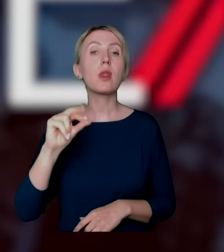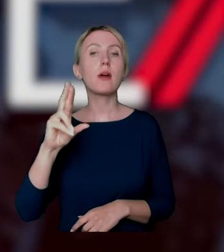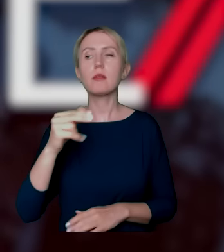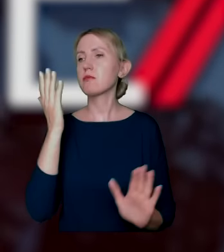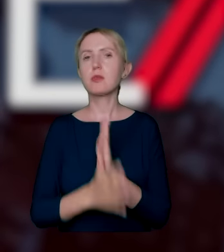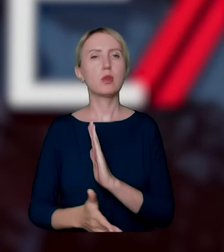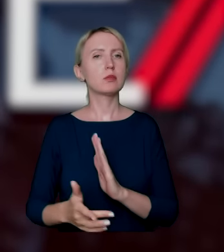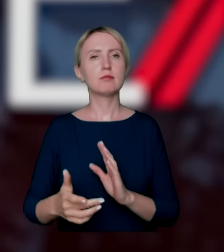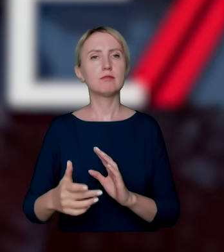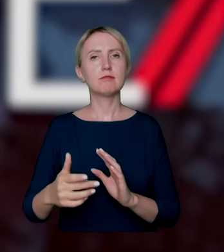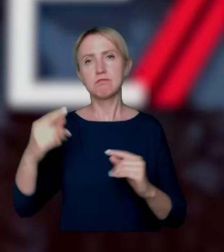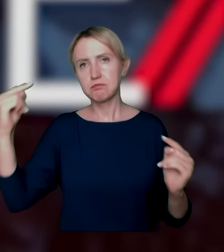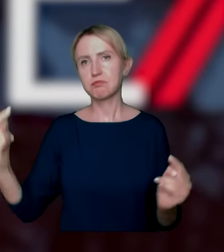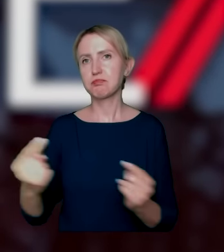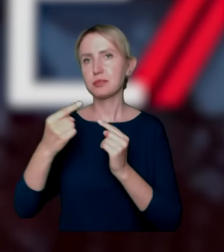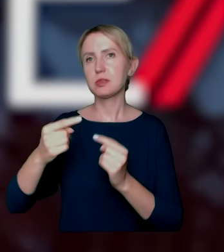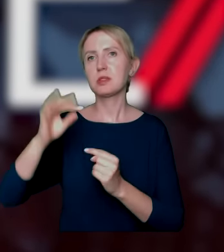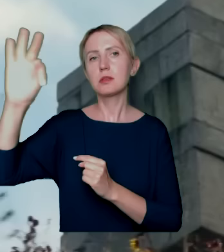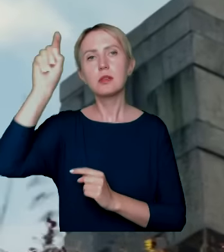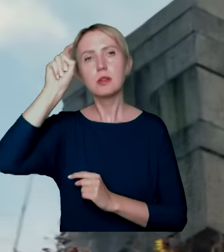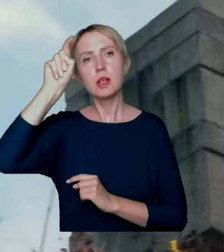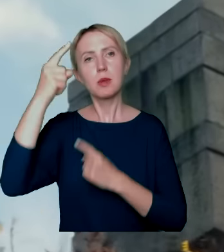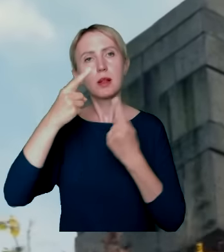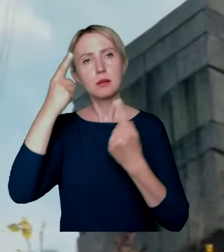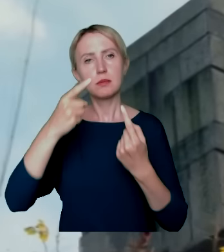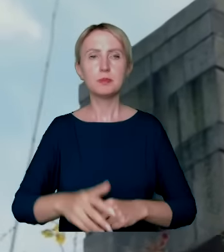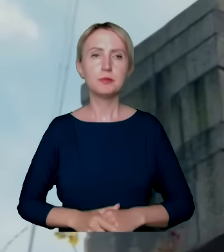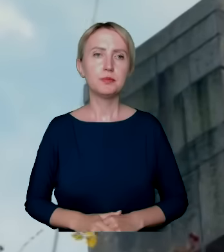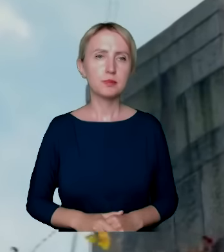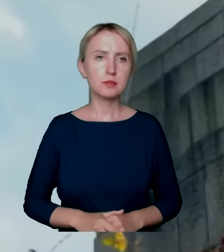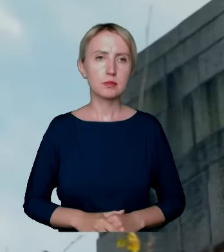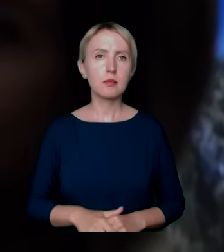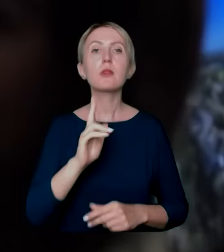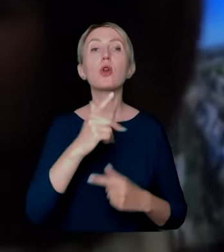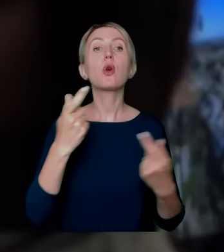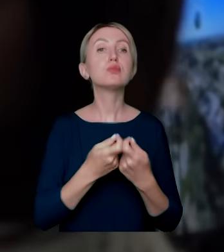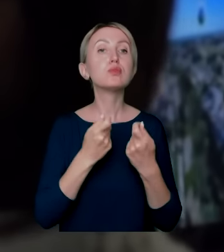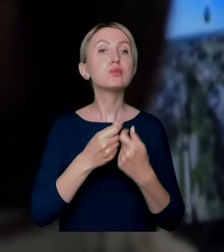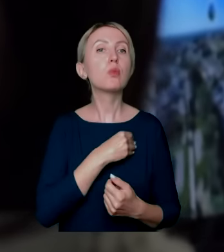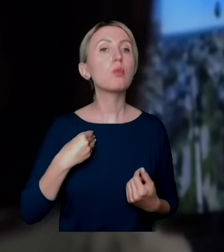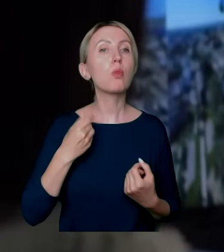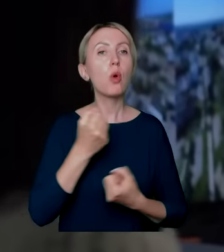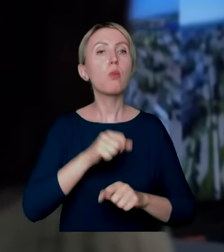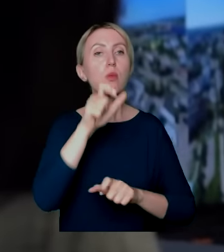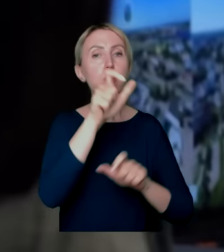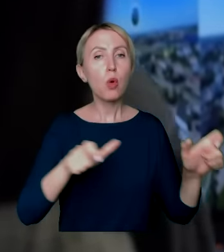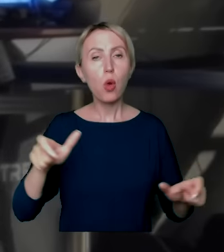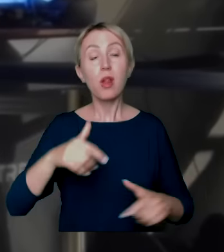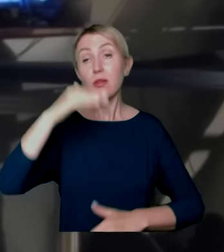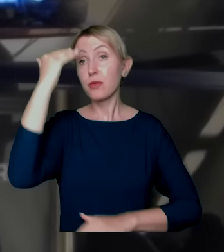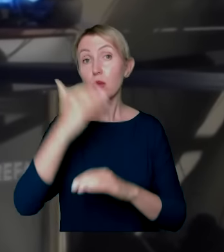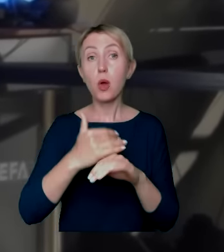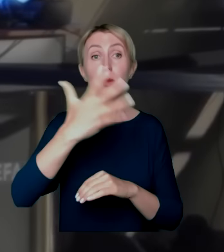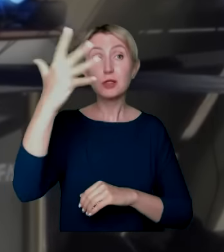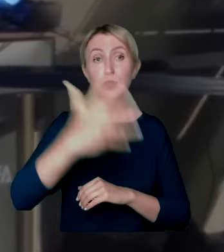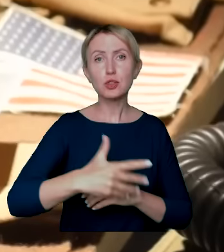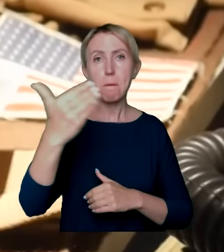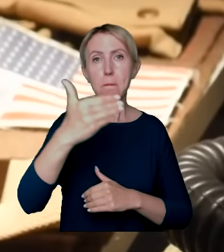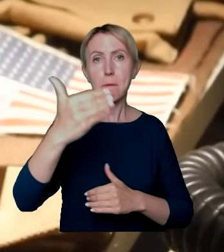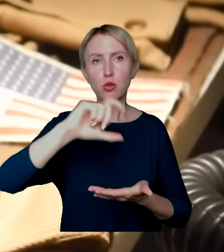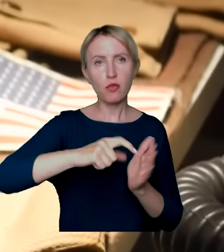się w niemiecką politykę historyczną. Komu przeszkadzają polscy bohaterowie? Pod osłoną nocy z ponad 5000 metrów kwadratowych